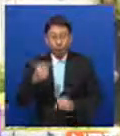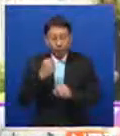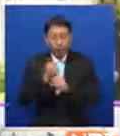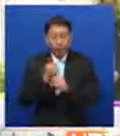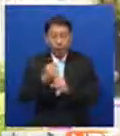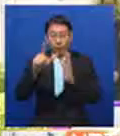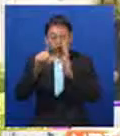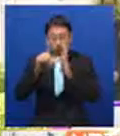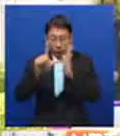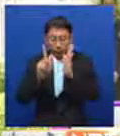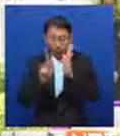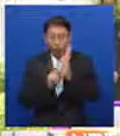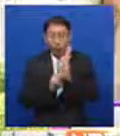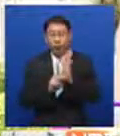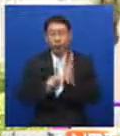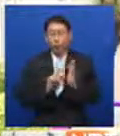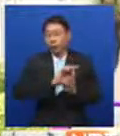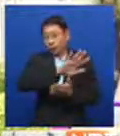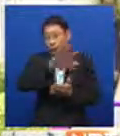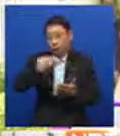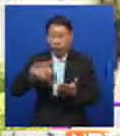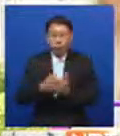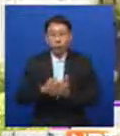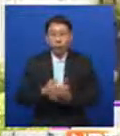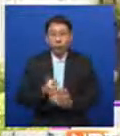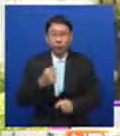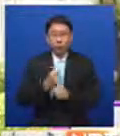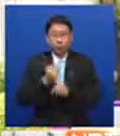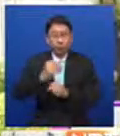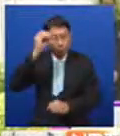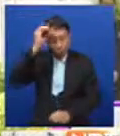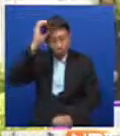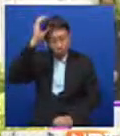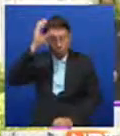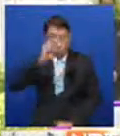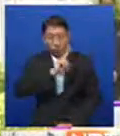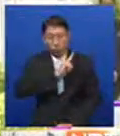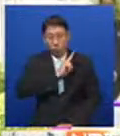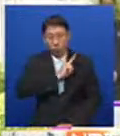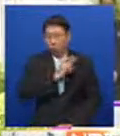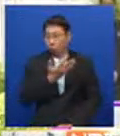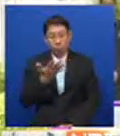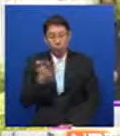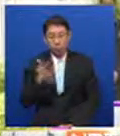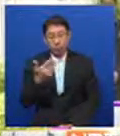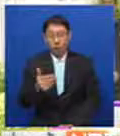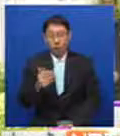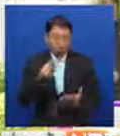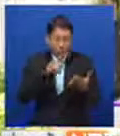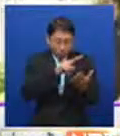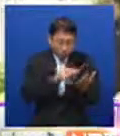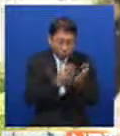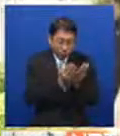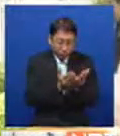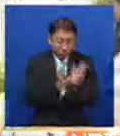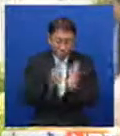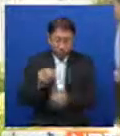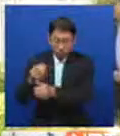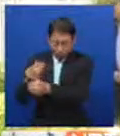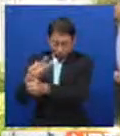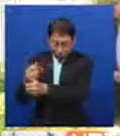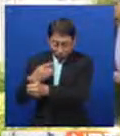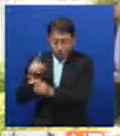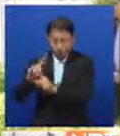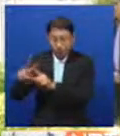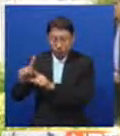ฟังทั้งหมดผมไม่ได้ฟังด้วยสมองผมคนเดียวตำรับตำราอ่านหนังสือมาหมดคำแนะนำที่ปรึกษาเยอะแยะหม